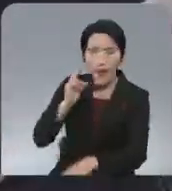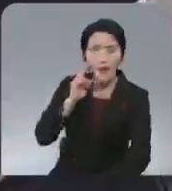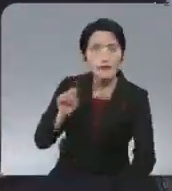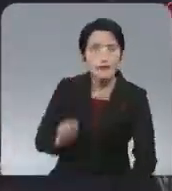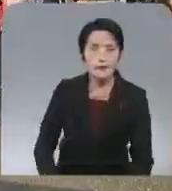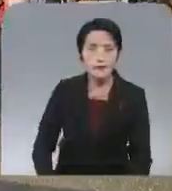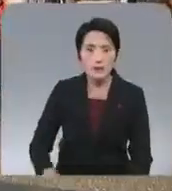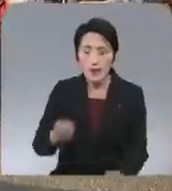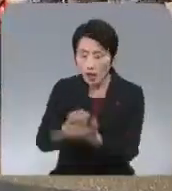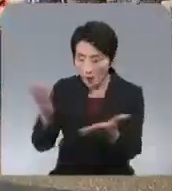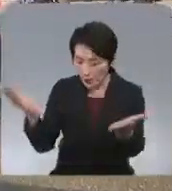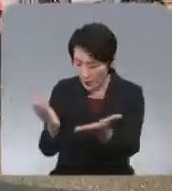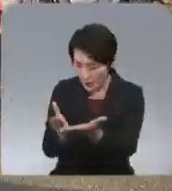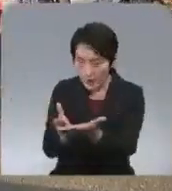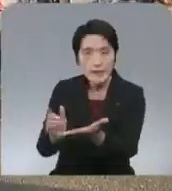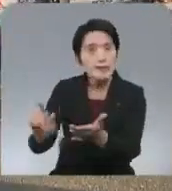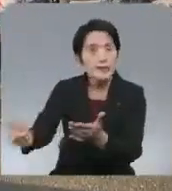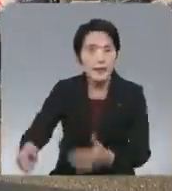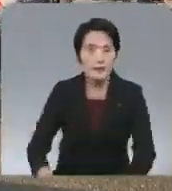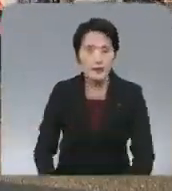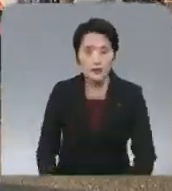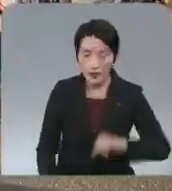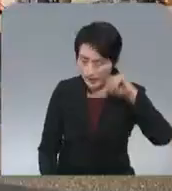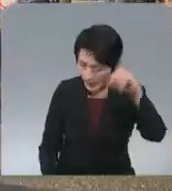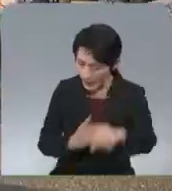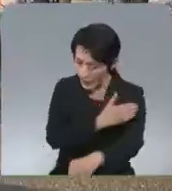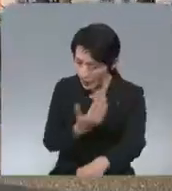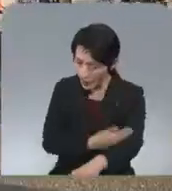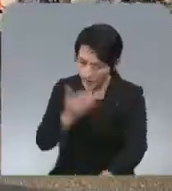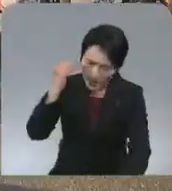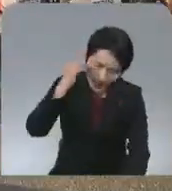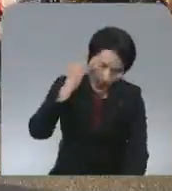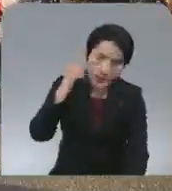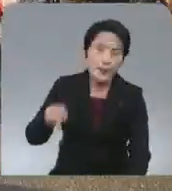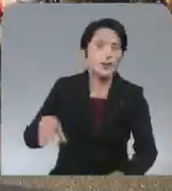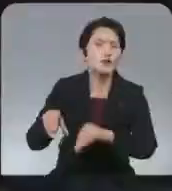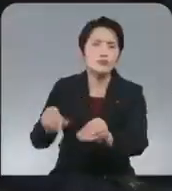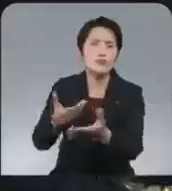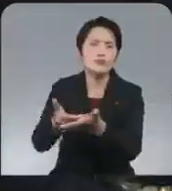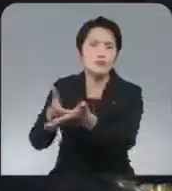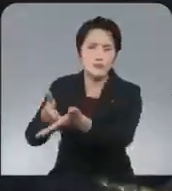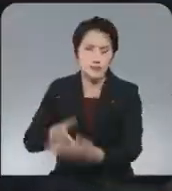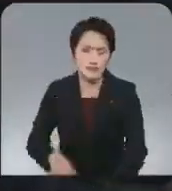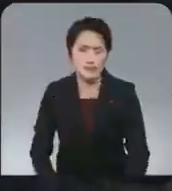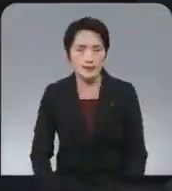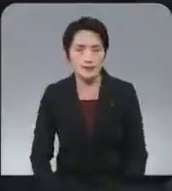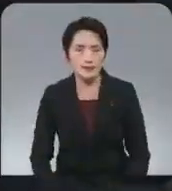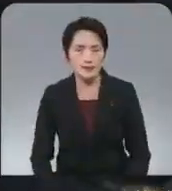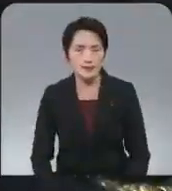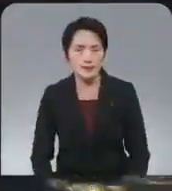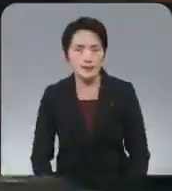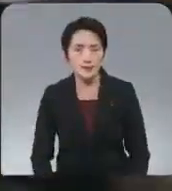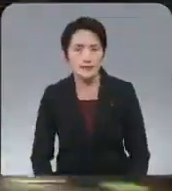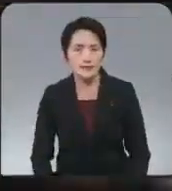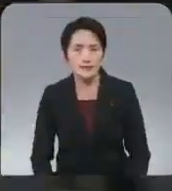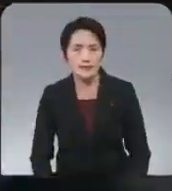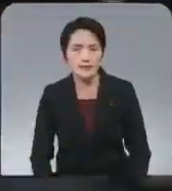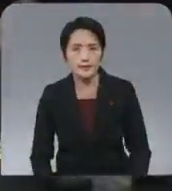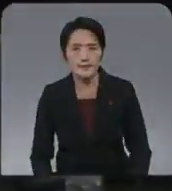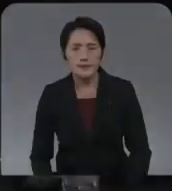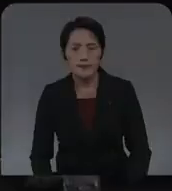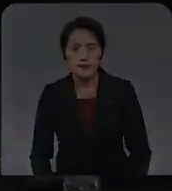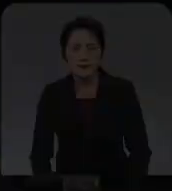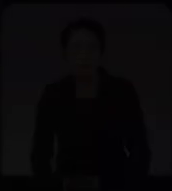tổng thống Junior có những phát ngôn hiềm khích yêu cầu chính phủ dừng Ngay các hành vi công kích phủ nhận quyền đình công của người lao động đều được đảm bảo trong Hiến